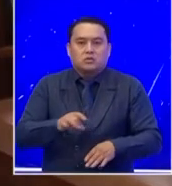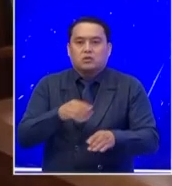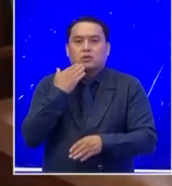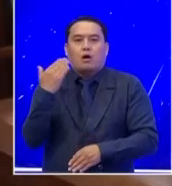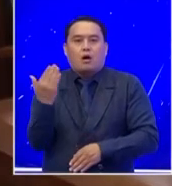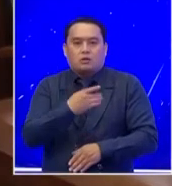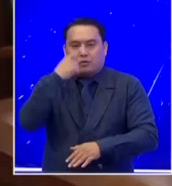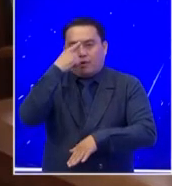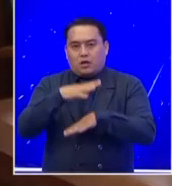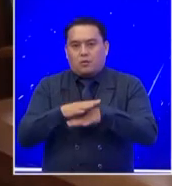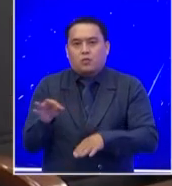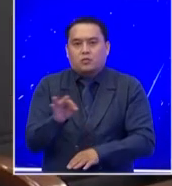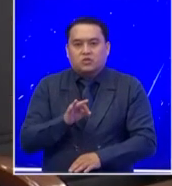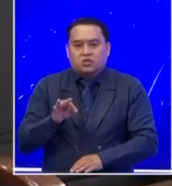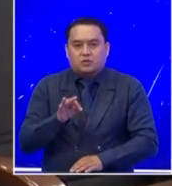доложил Амандык Баталов.